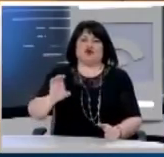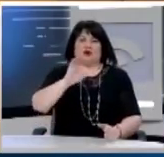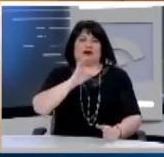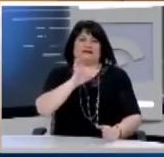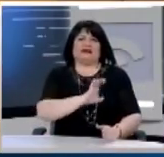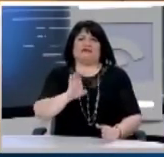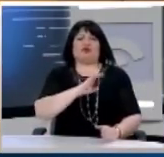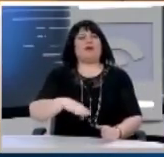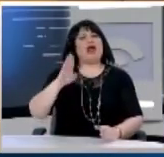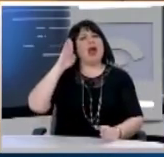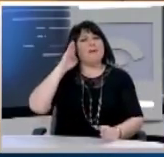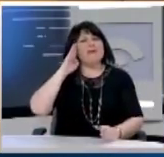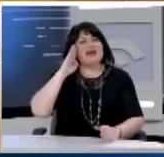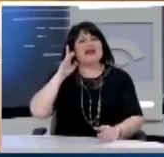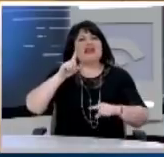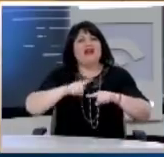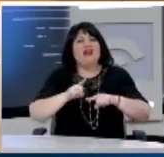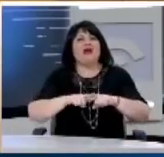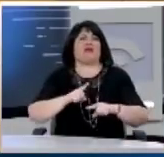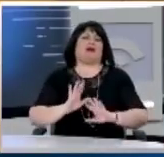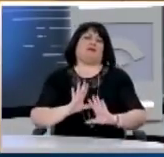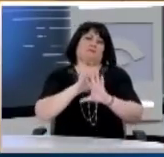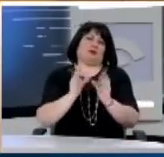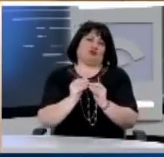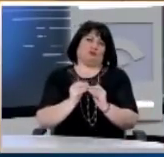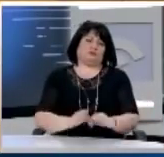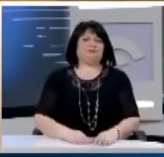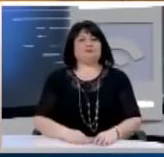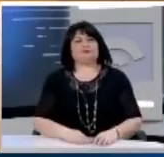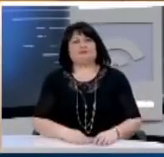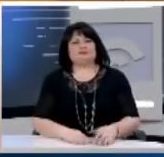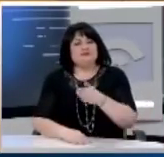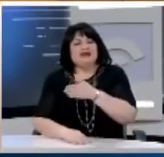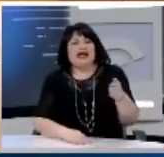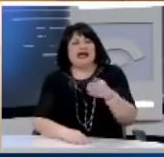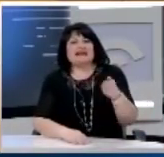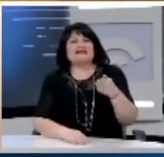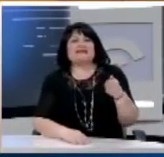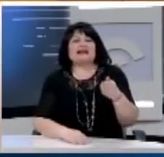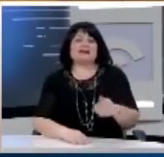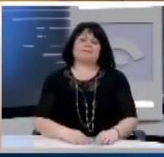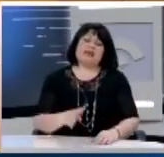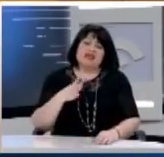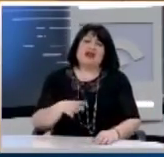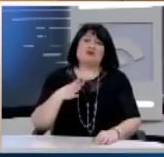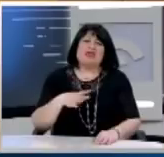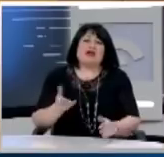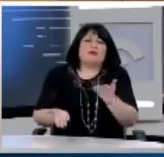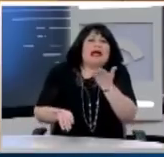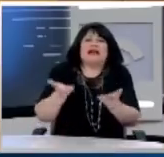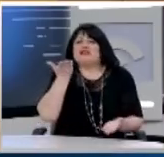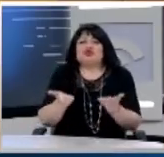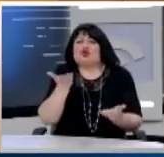Αμερική, στην Ευρώπη, στην Ελλάδα. Αλλά γιατί οι αριστεροί έχουμε αυτό τον καημό για την